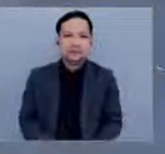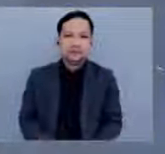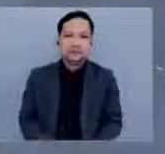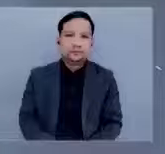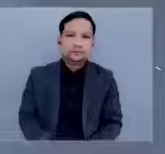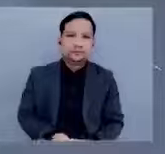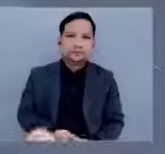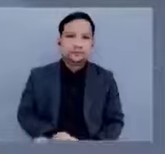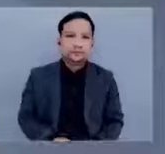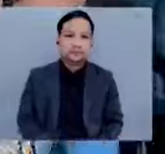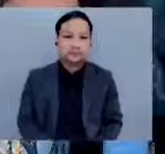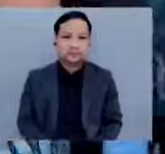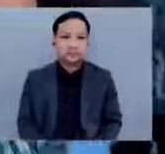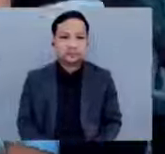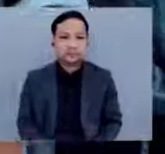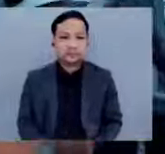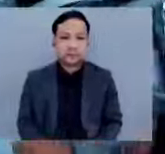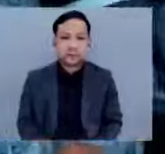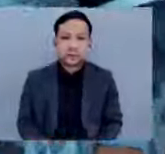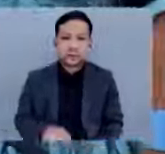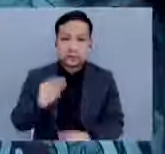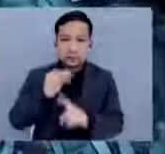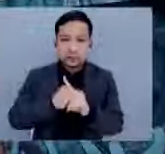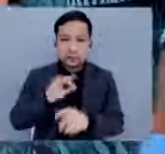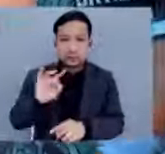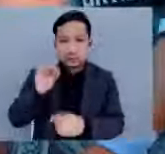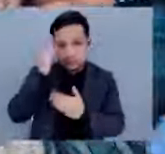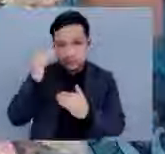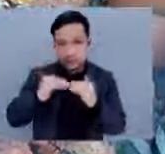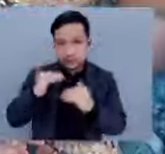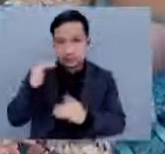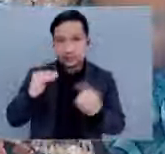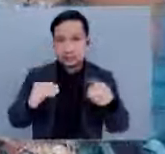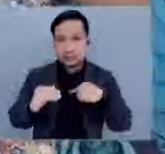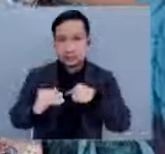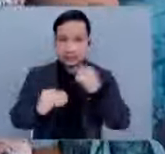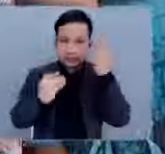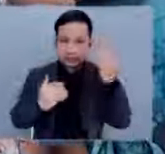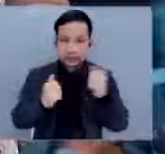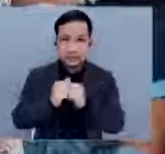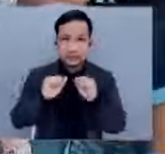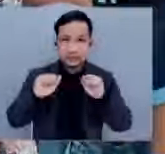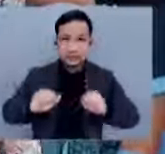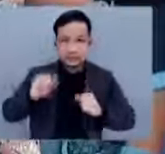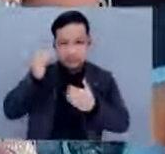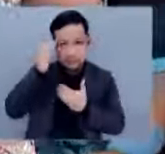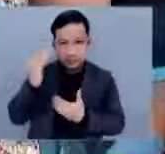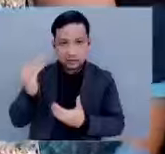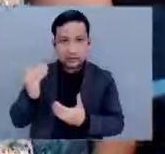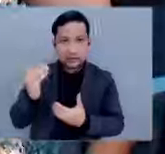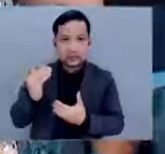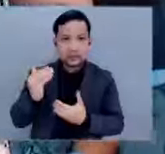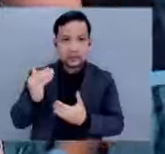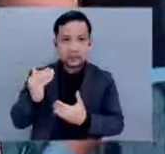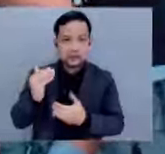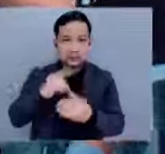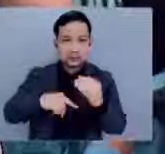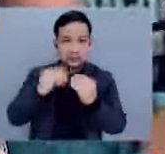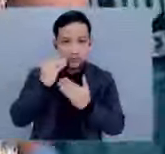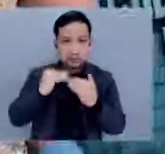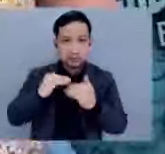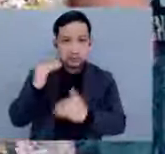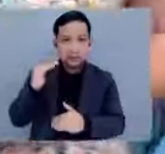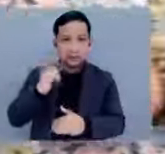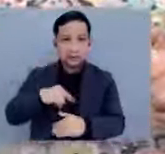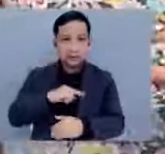kapatid! May 8, maabig abuklas o mga kapatid. Isang masaya at makakalikasang umaga para sa ating lahat. Think